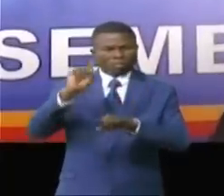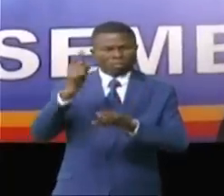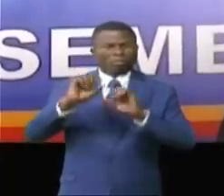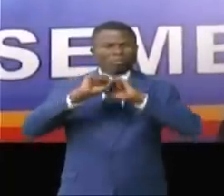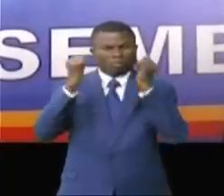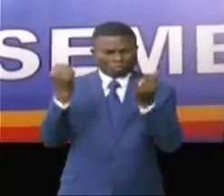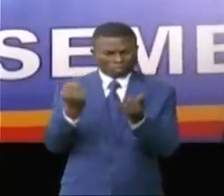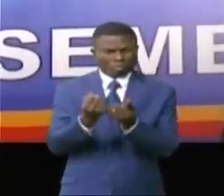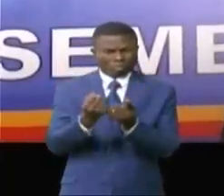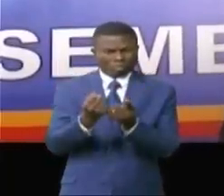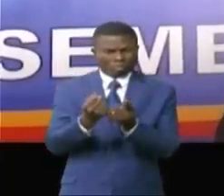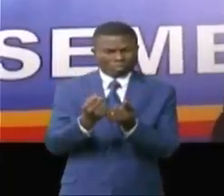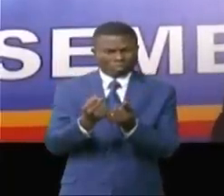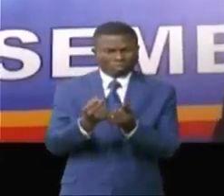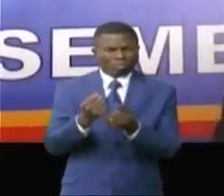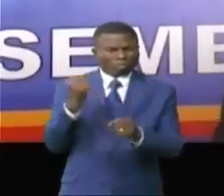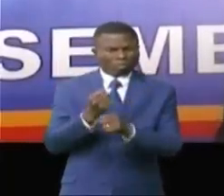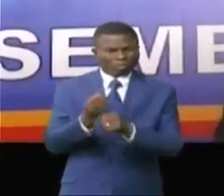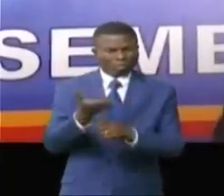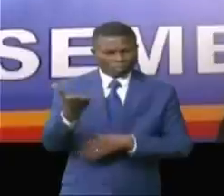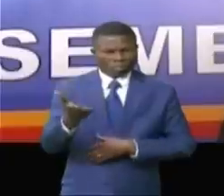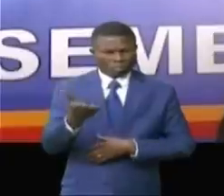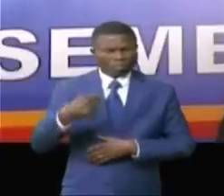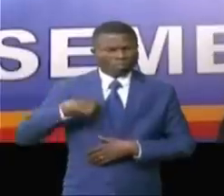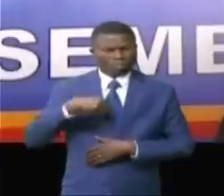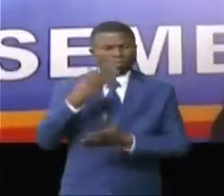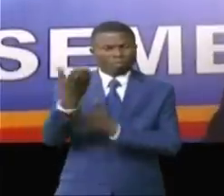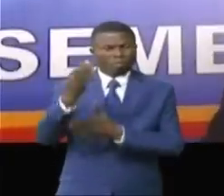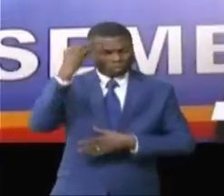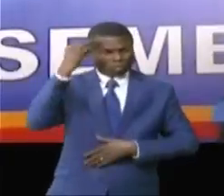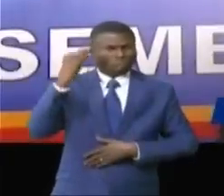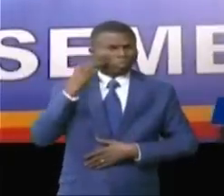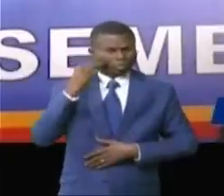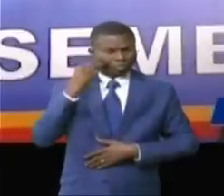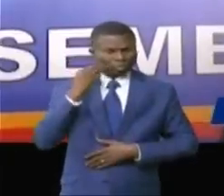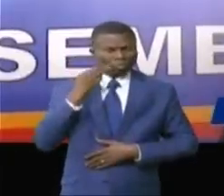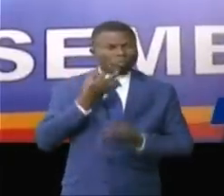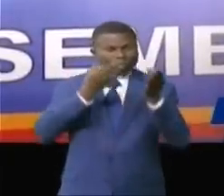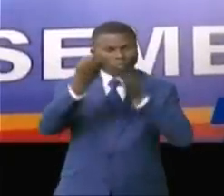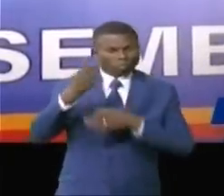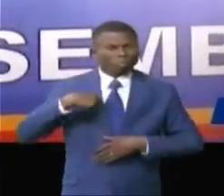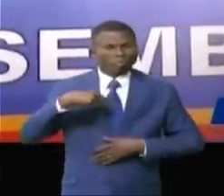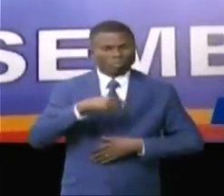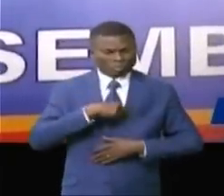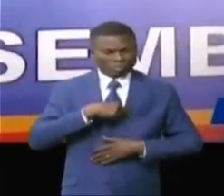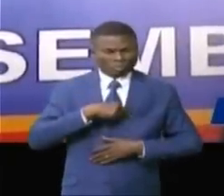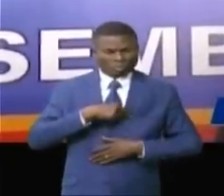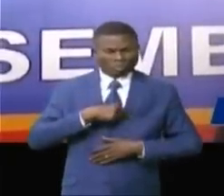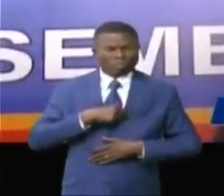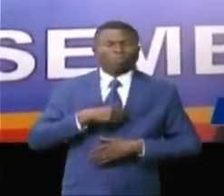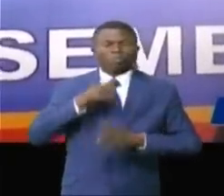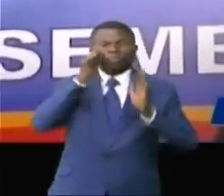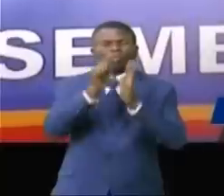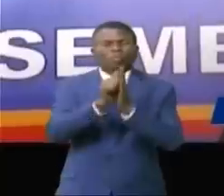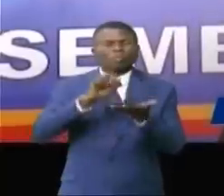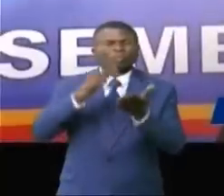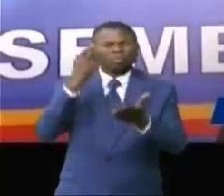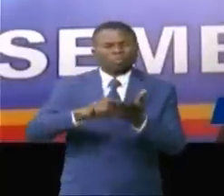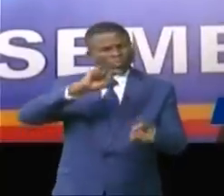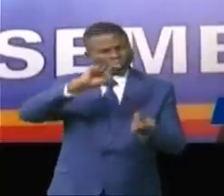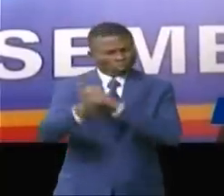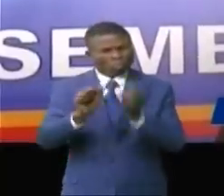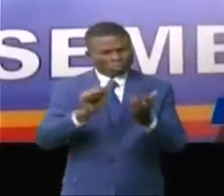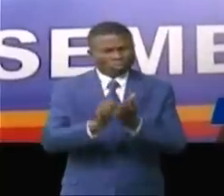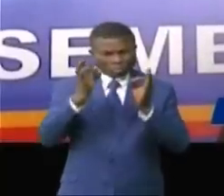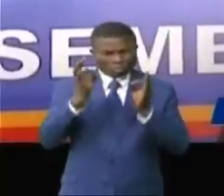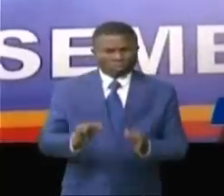ou la mettre en difficulté. Nous lui demandons simplement de venir nous expliquer qu'elle peut rapporter son arrêté ou la modifier, mais